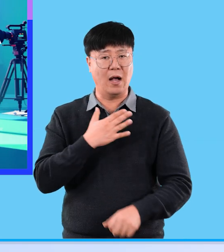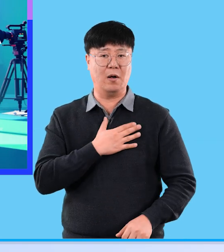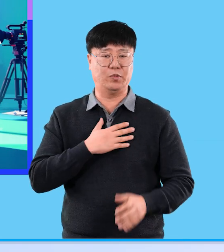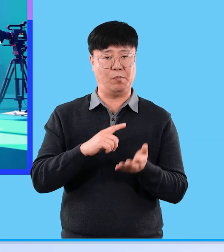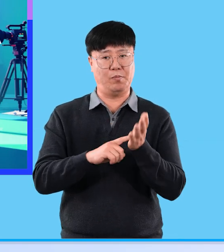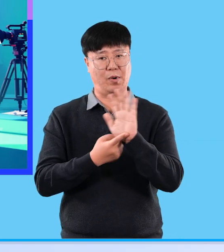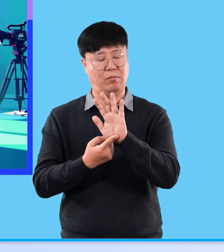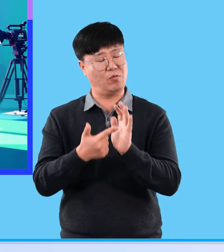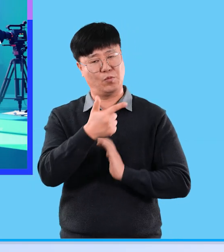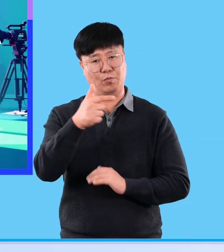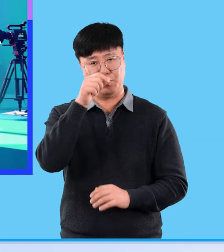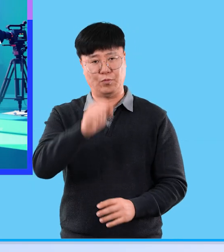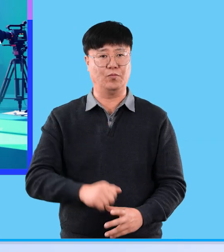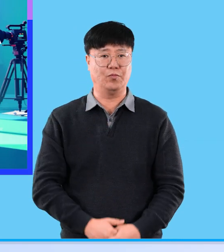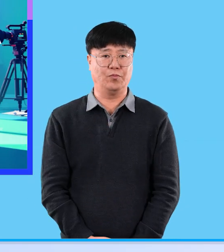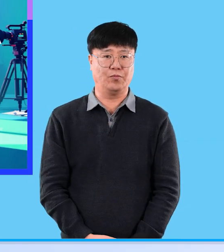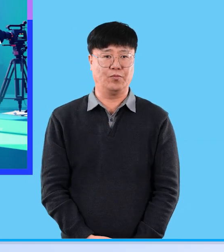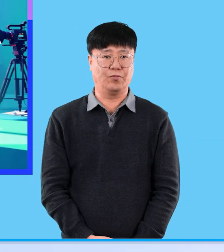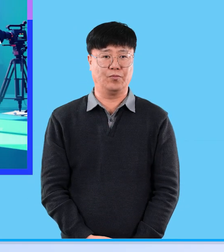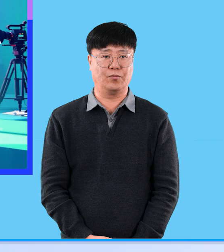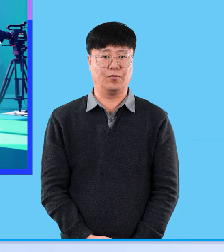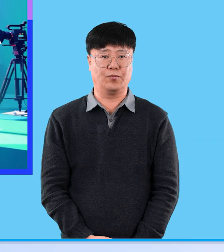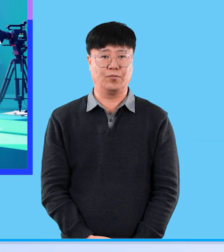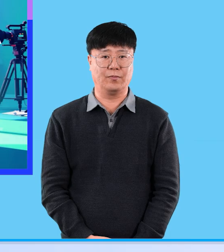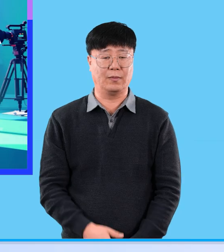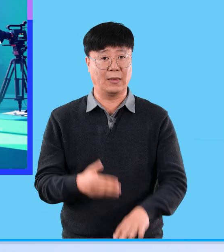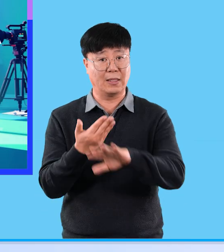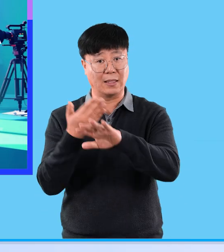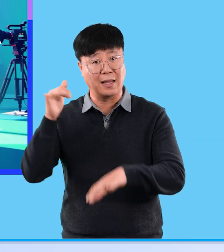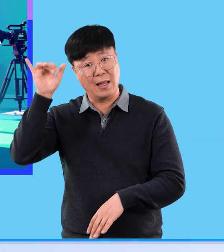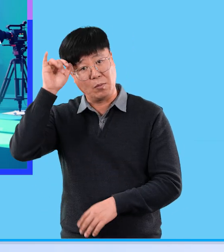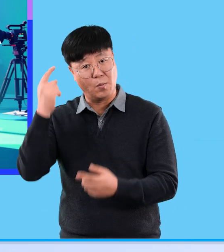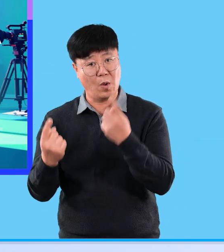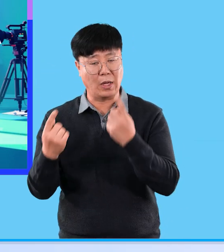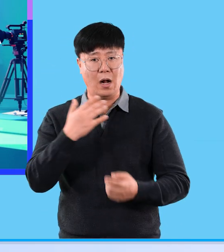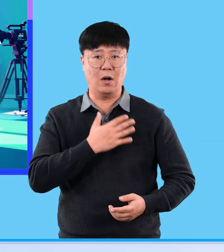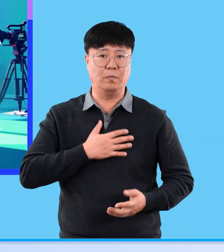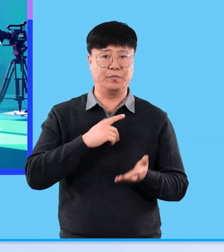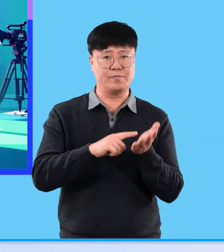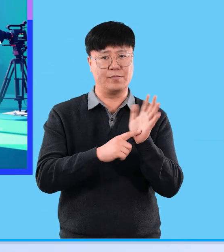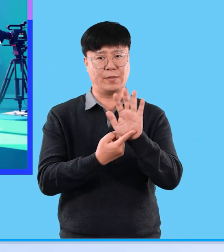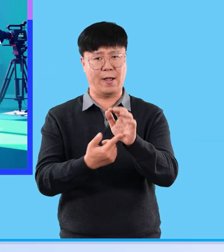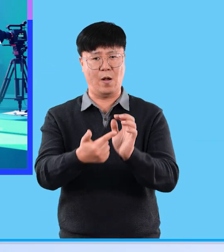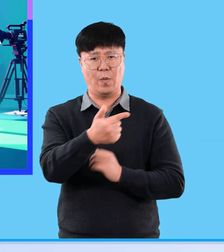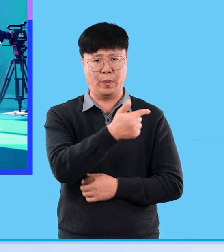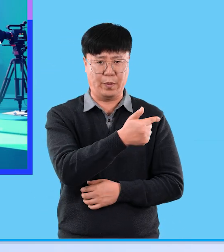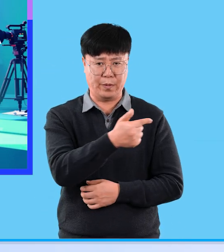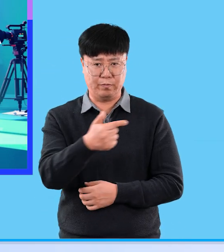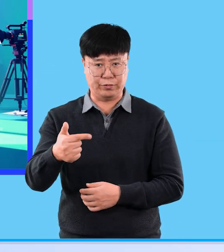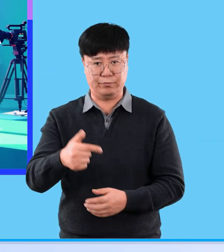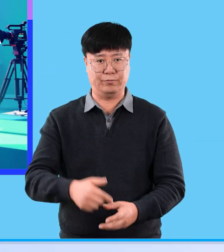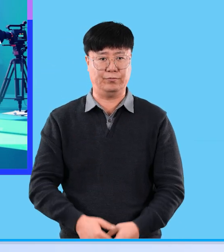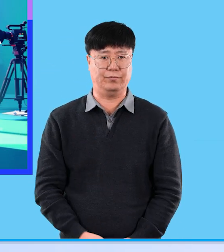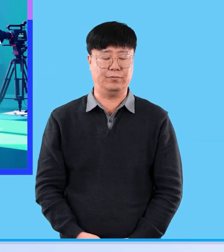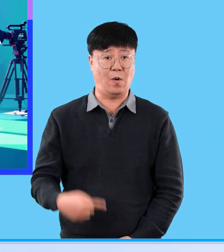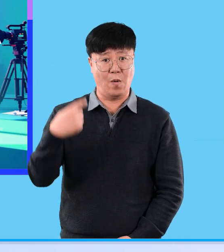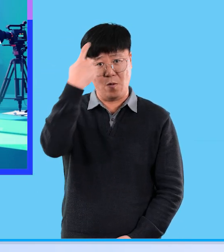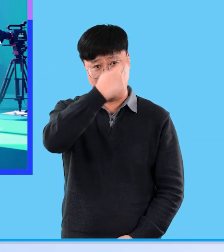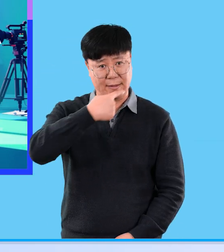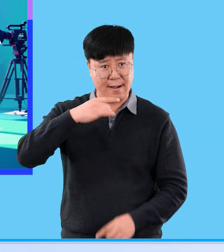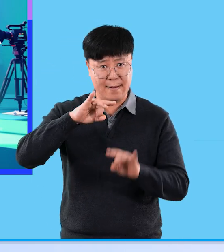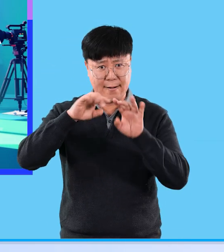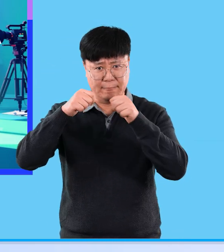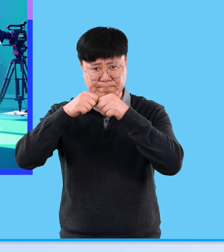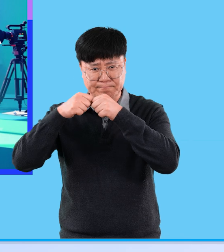특징이 감정 표현이 굉장히 좋습니다. 다른 AI보다 감정 표현이 너무나 얼굴에